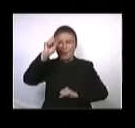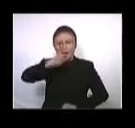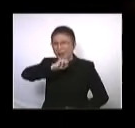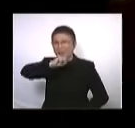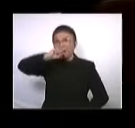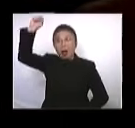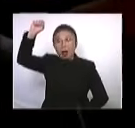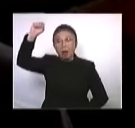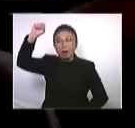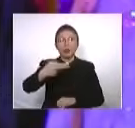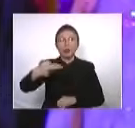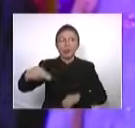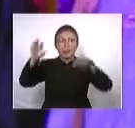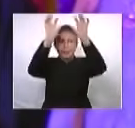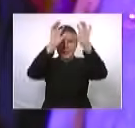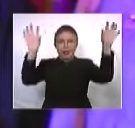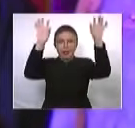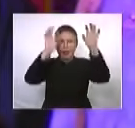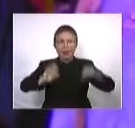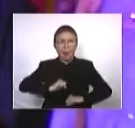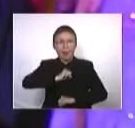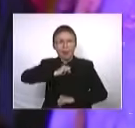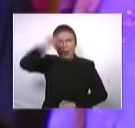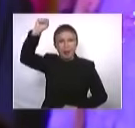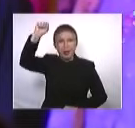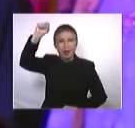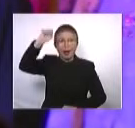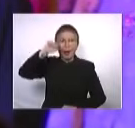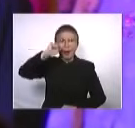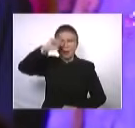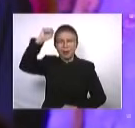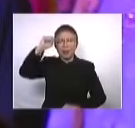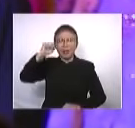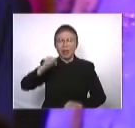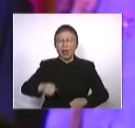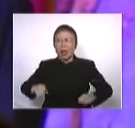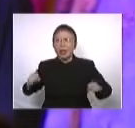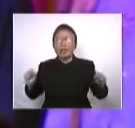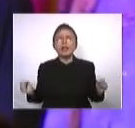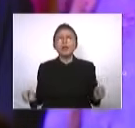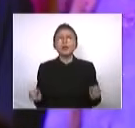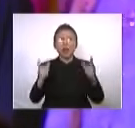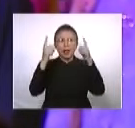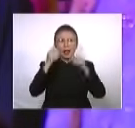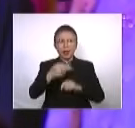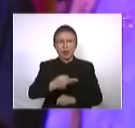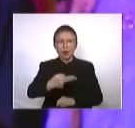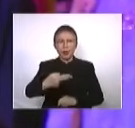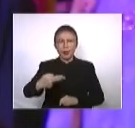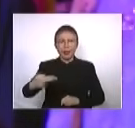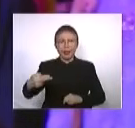bukan hanya oleh cawa yang ada sepertiin danapi kita semuaakat Indonesia juga tidak tahu istilah